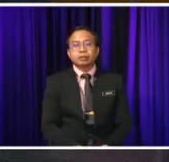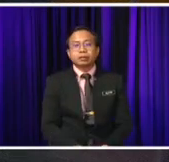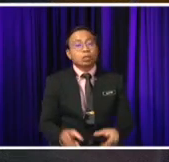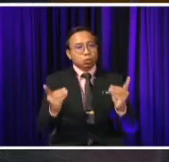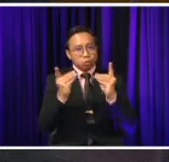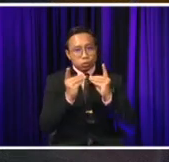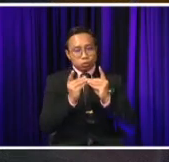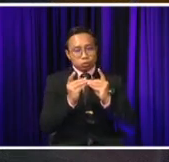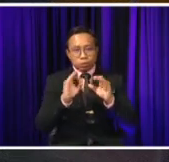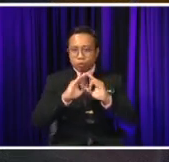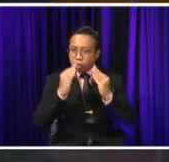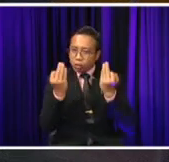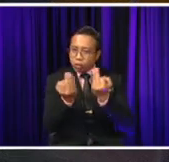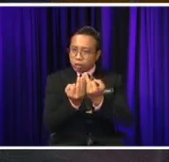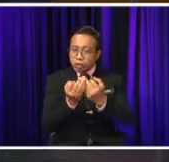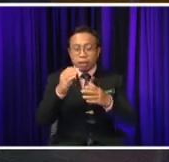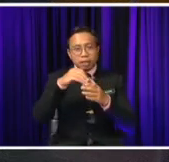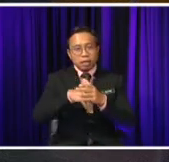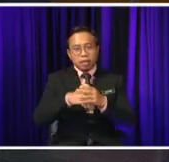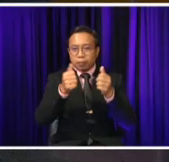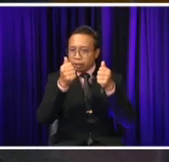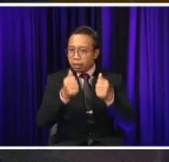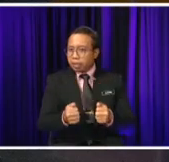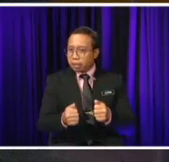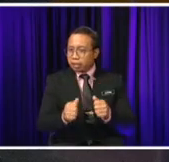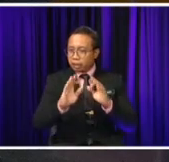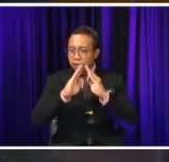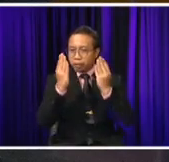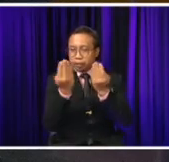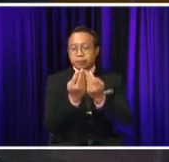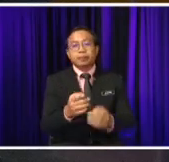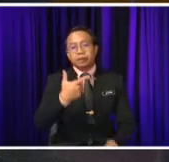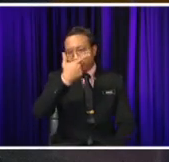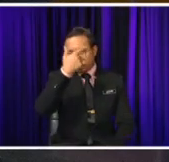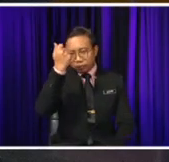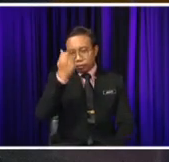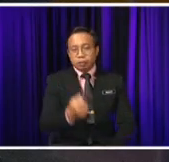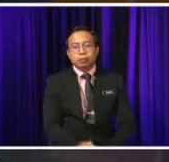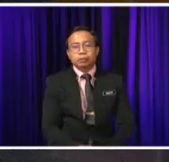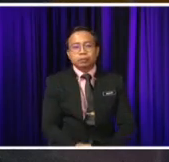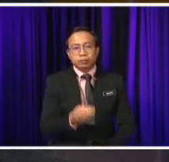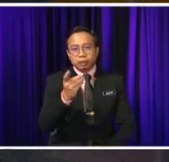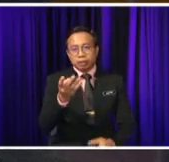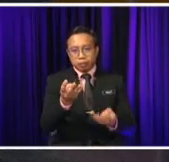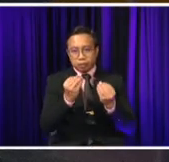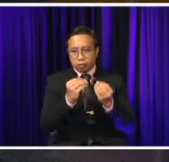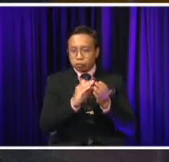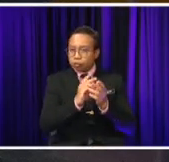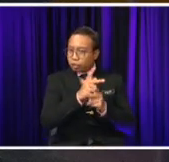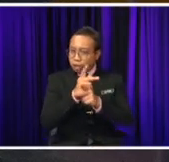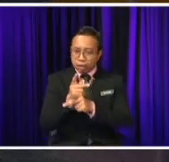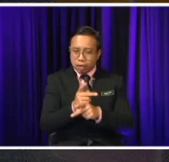antara keluarga-keluarga dalam ahli persatuan beliau keren apa kerennya dia enak menjaga ukhuwah